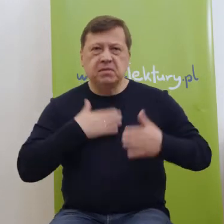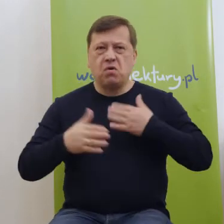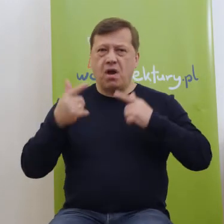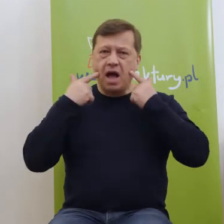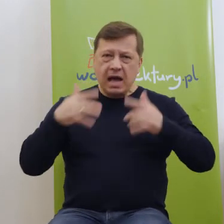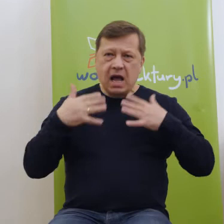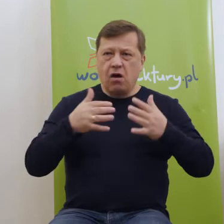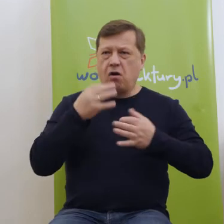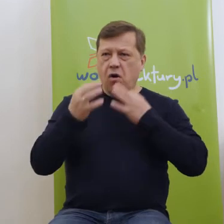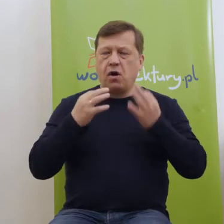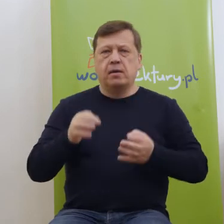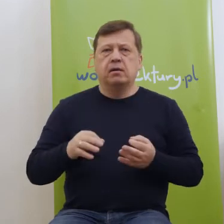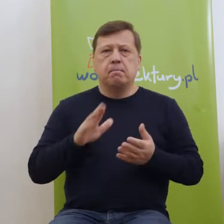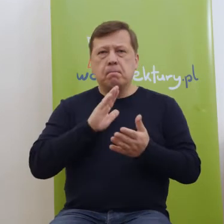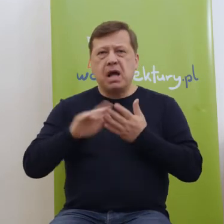bez zgrzytów?